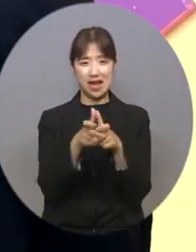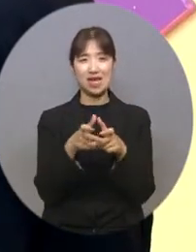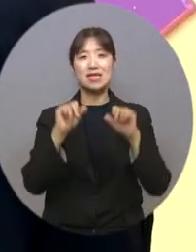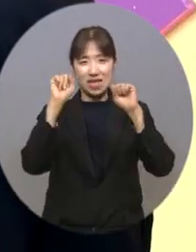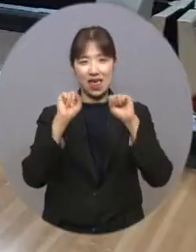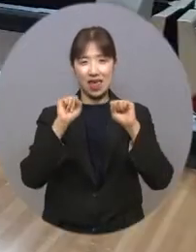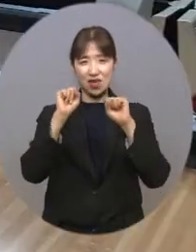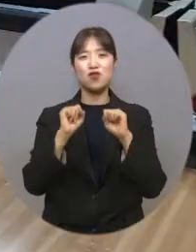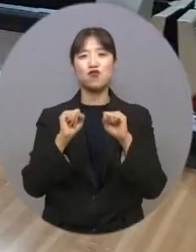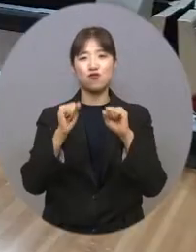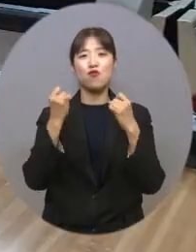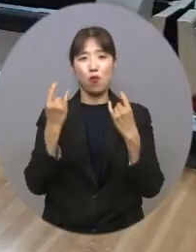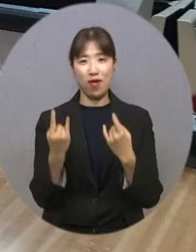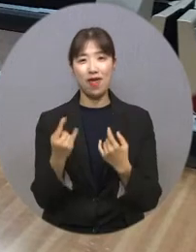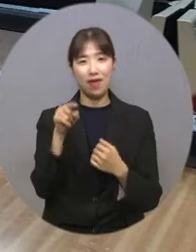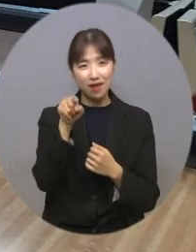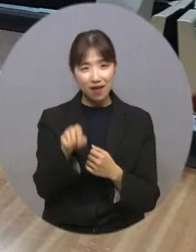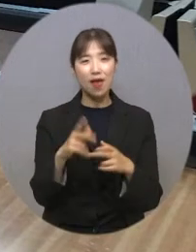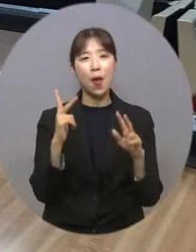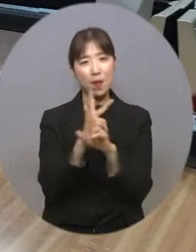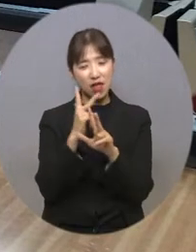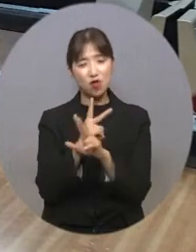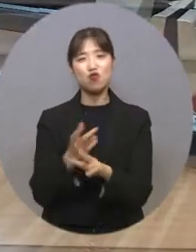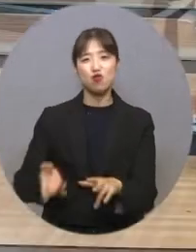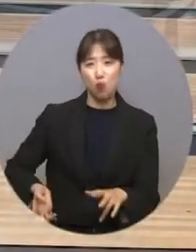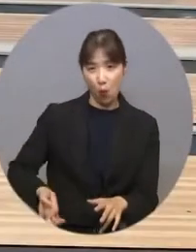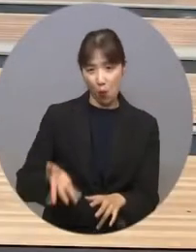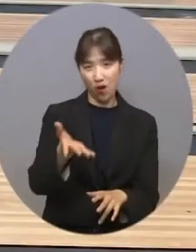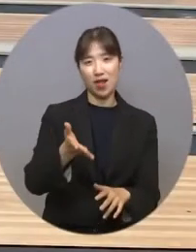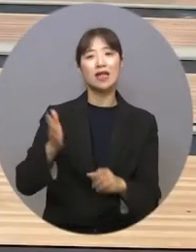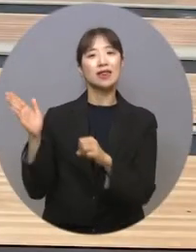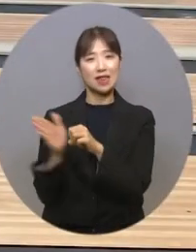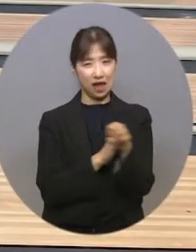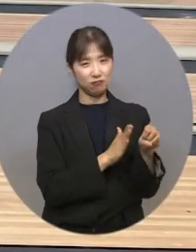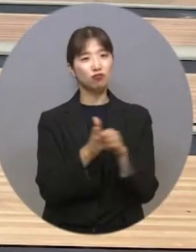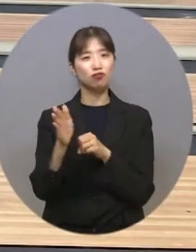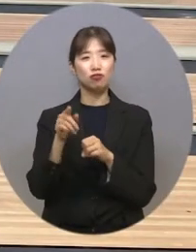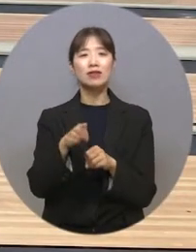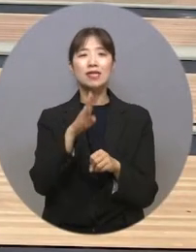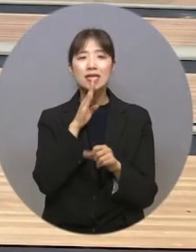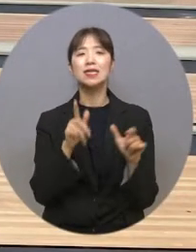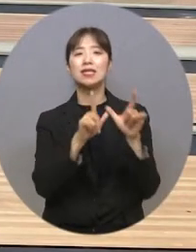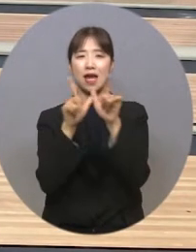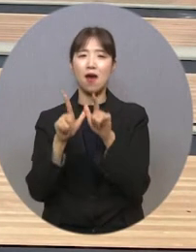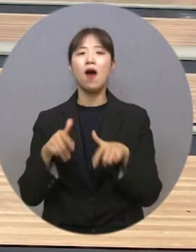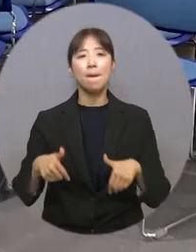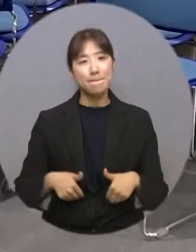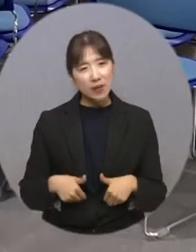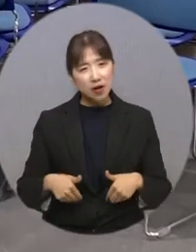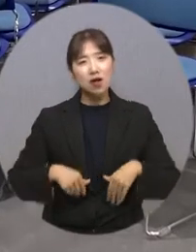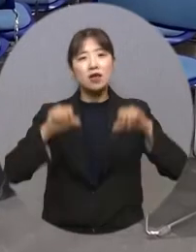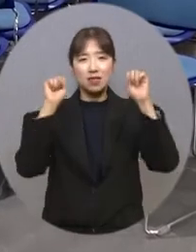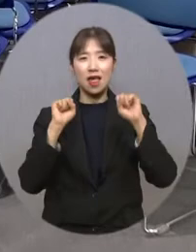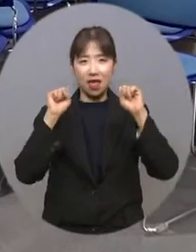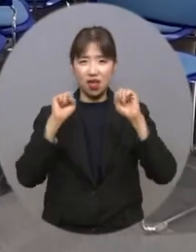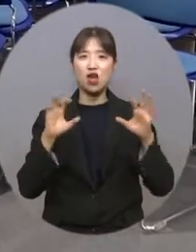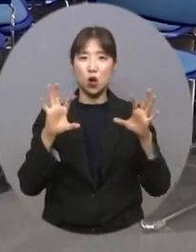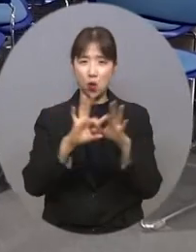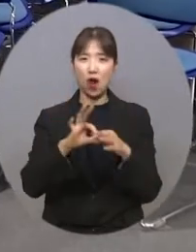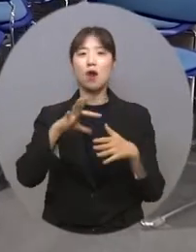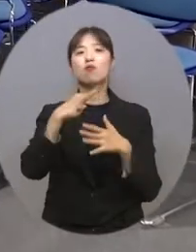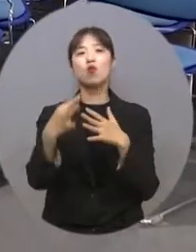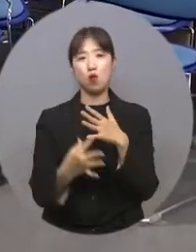장애인체육회에서 선생님들이 매주 볼링이나 탁구 이런 어떤 실생활에서 필요한 어떤 체육에